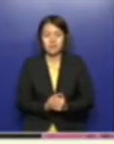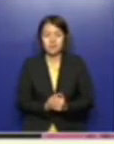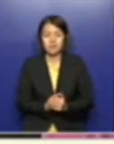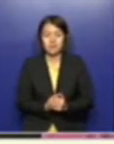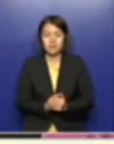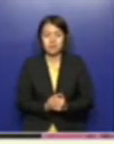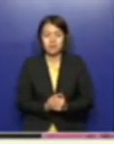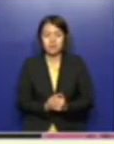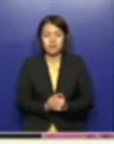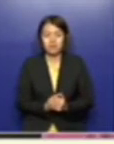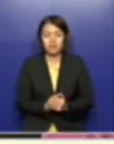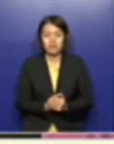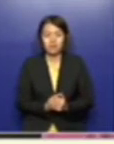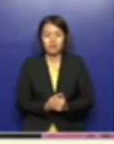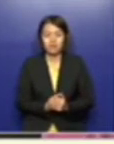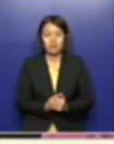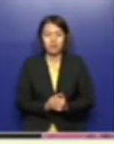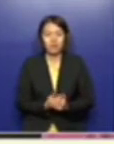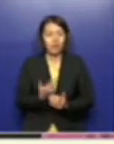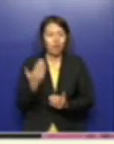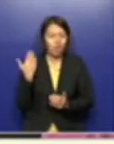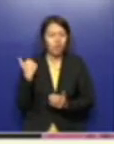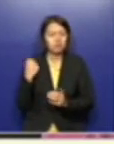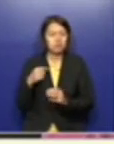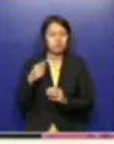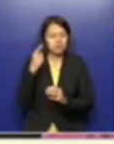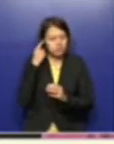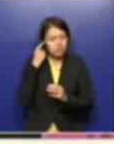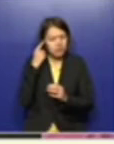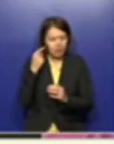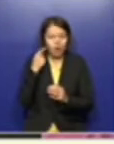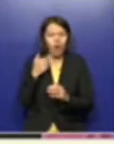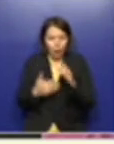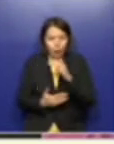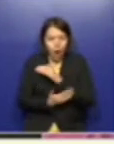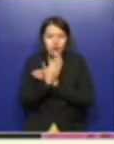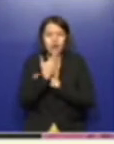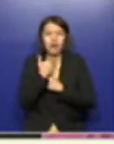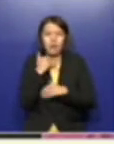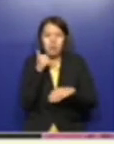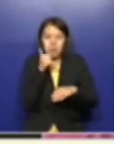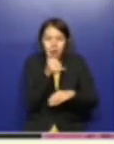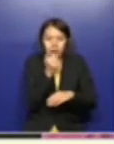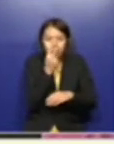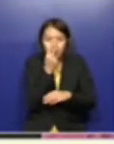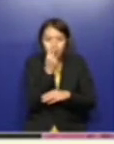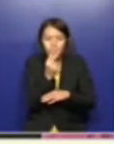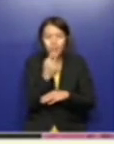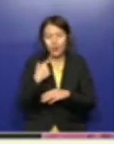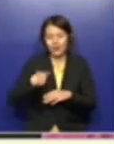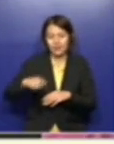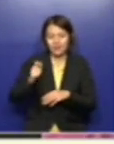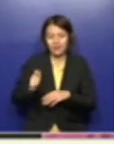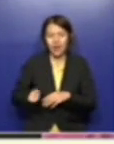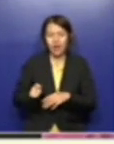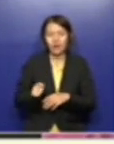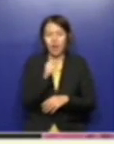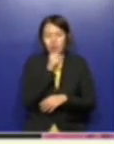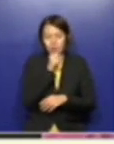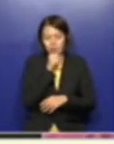คดีดังกล่าวผมเองได้มีโอกาสเข้าไปนั่งฟังศาลอ่านคำพิพากษ